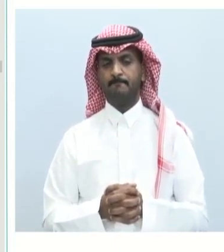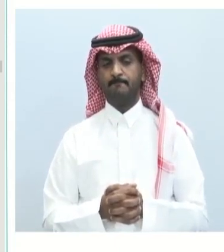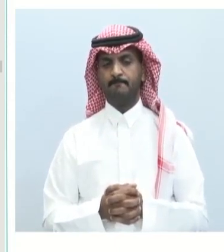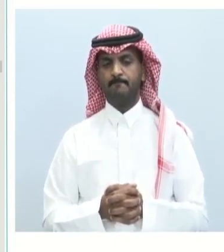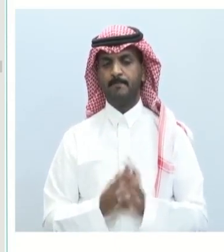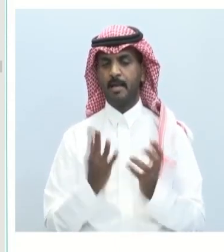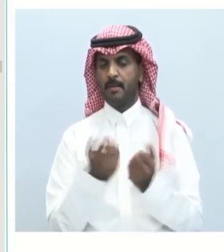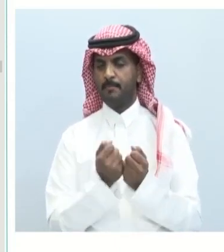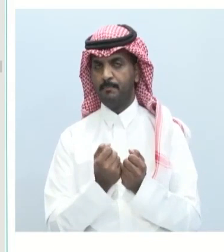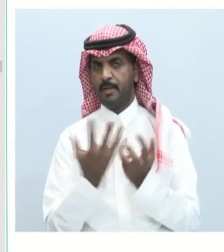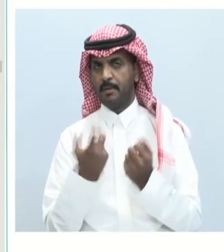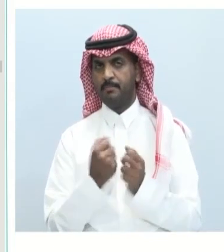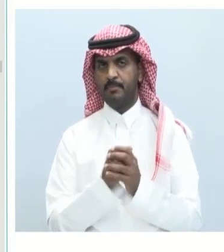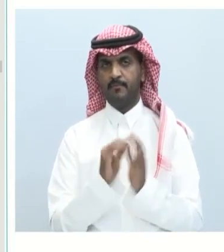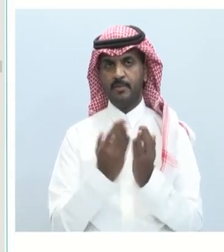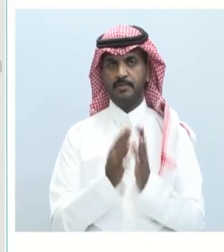رقم الفصل